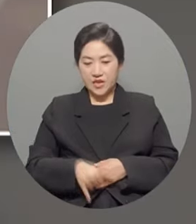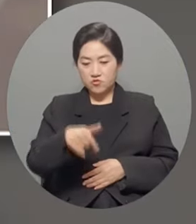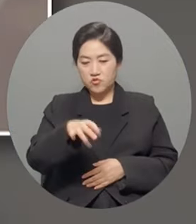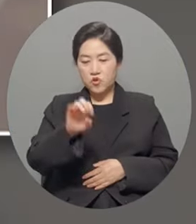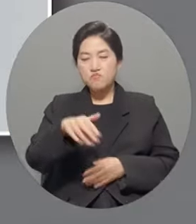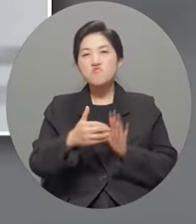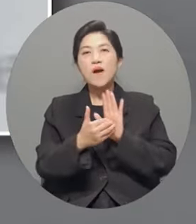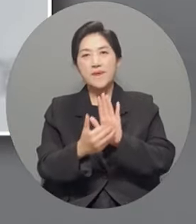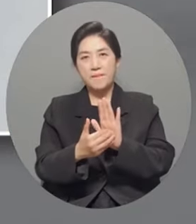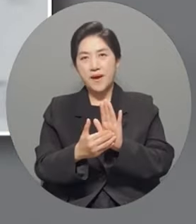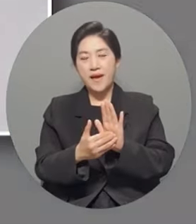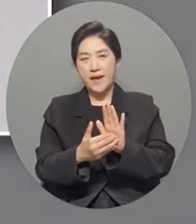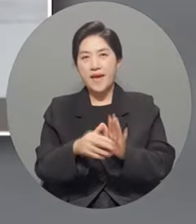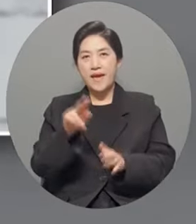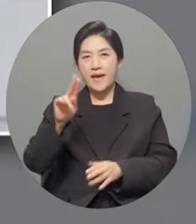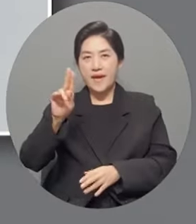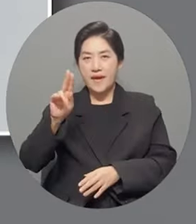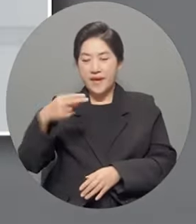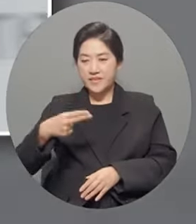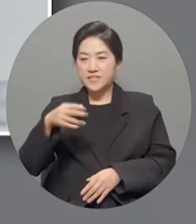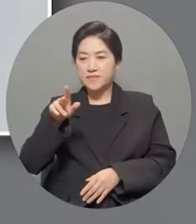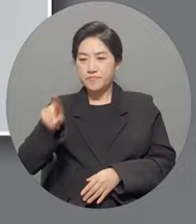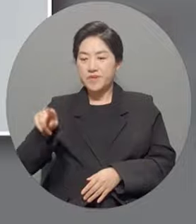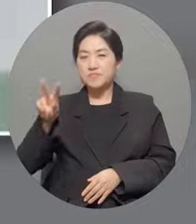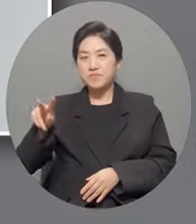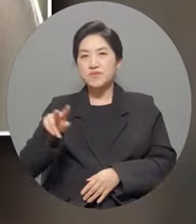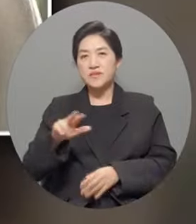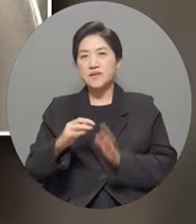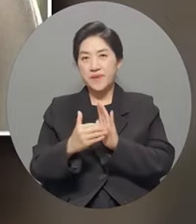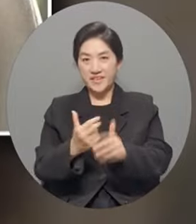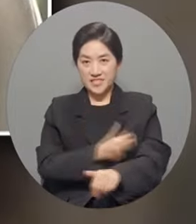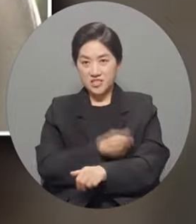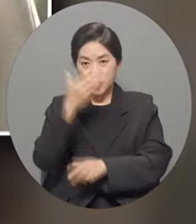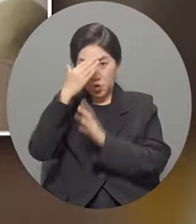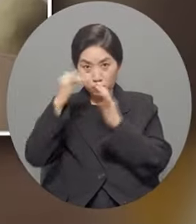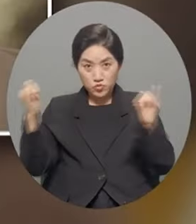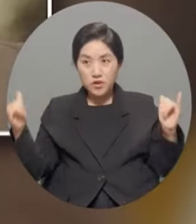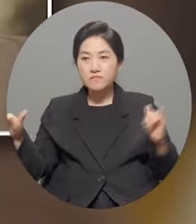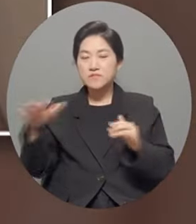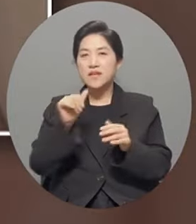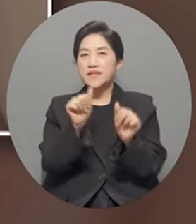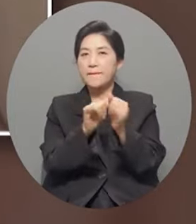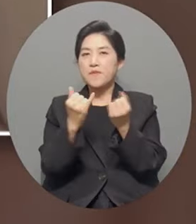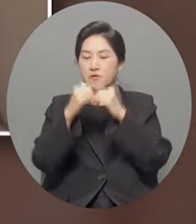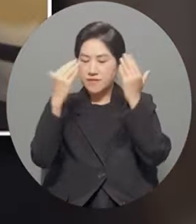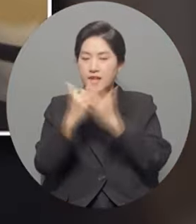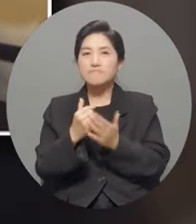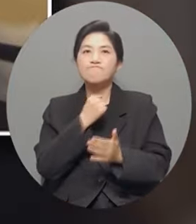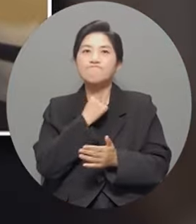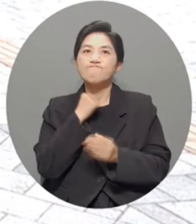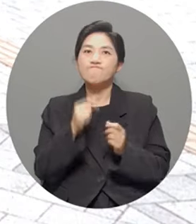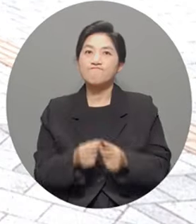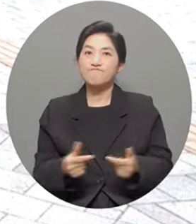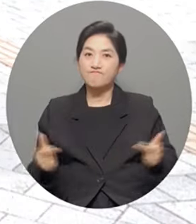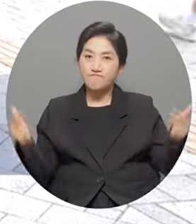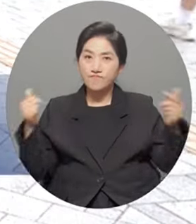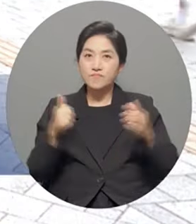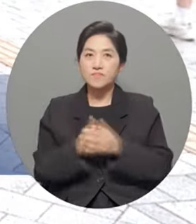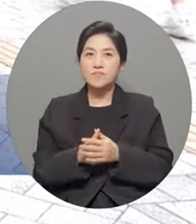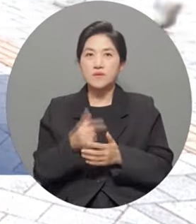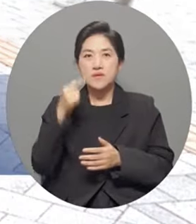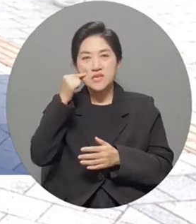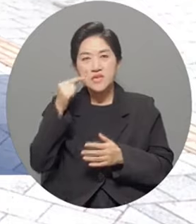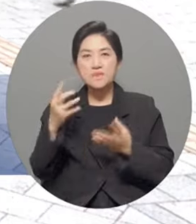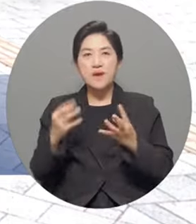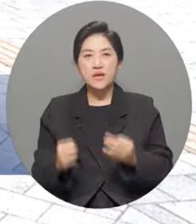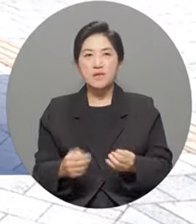예방 백신 이른바 hpv 백신은 최근 젊은이들 사이에선 남녀 가리지 않고 수유가 늘고 있습니다 인기 많은